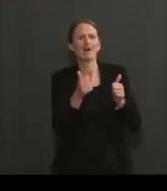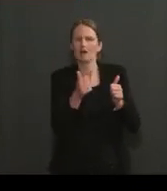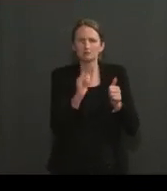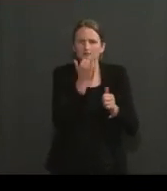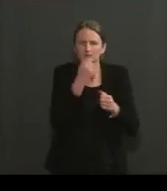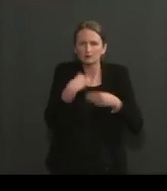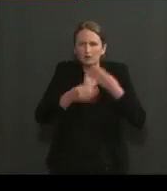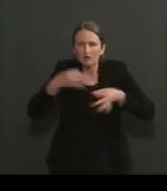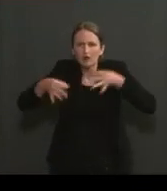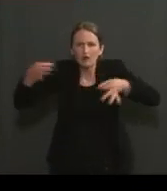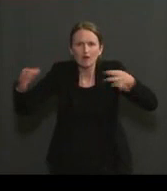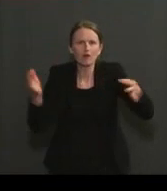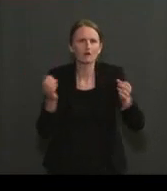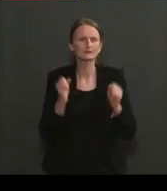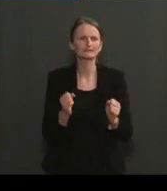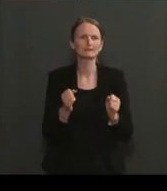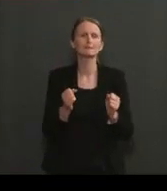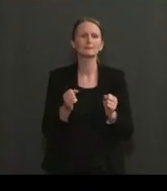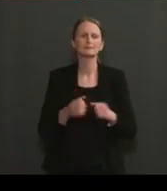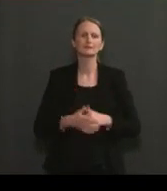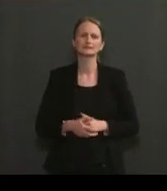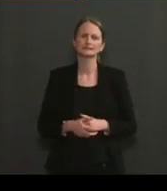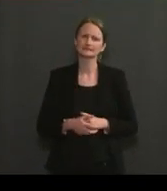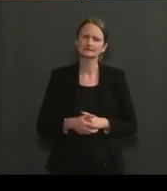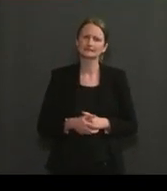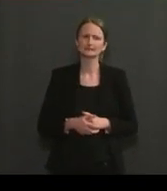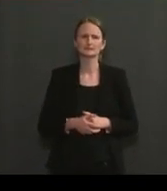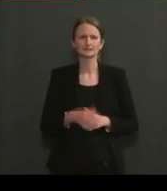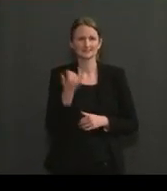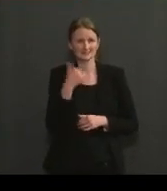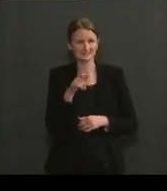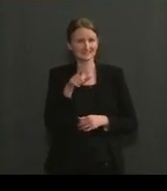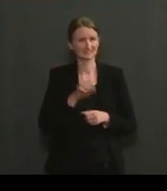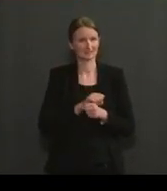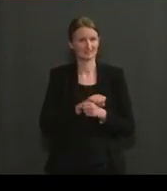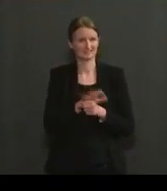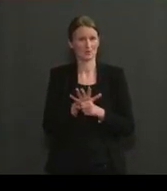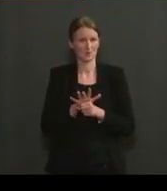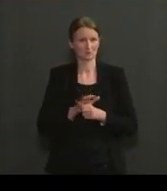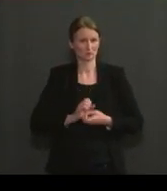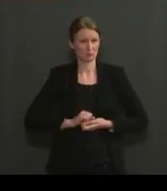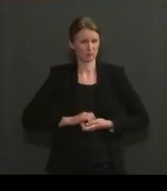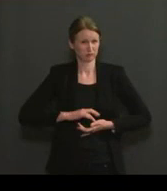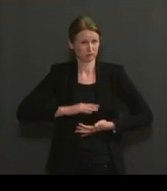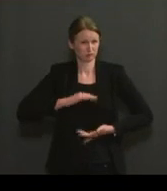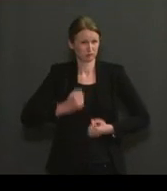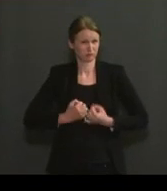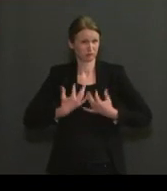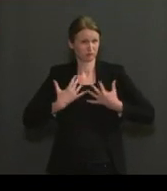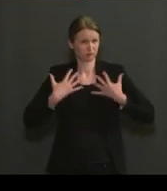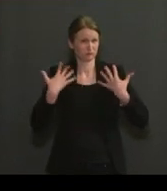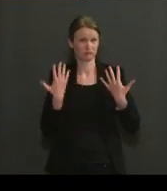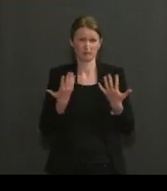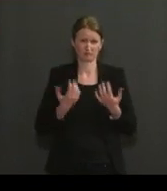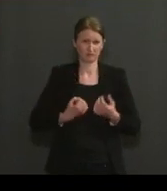C'est seulement lorsque la quantité de virus est suffisante. Et ça, c'est tout spécialement dans les premiers jours des symptômes, par exemple. On est malade, on a